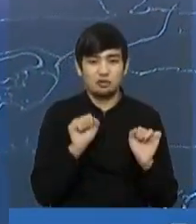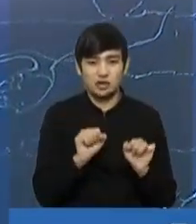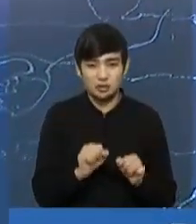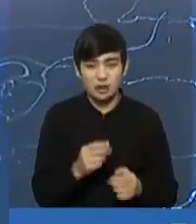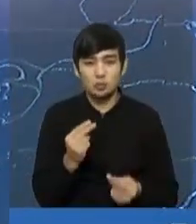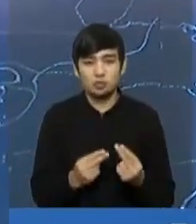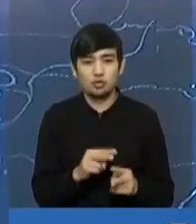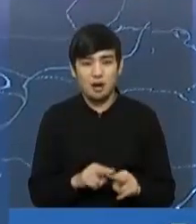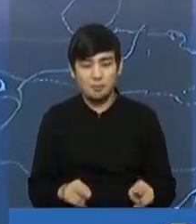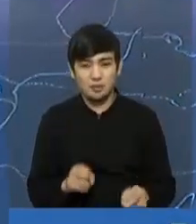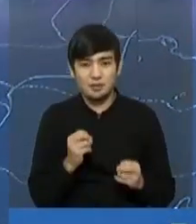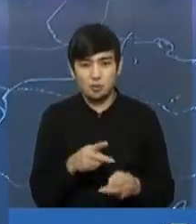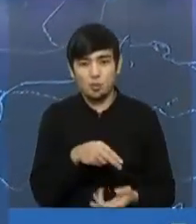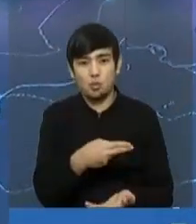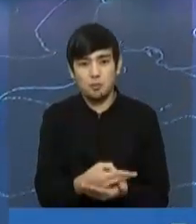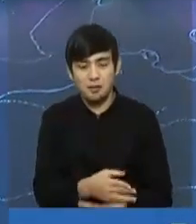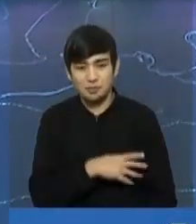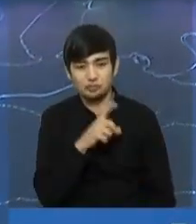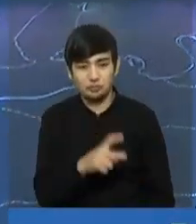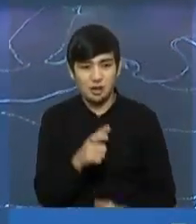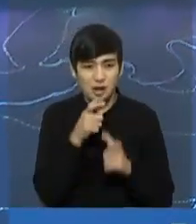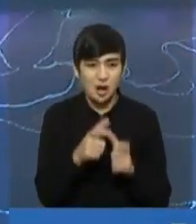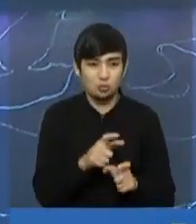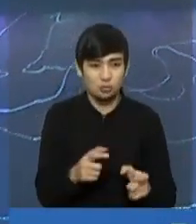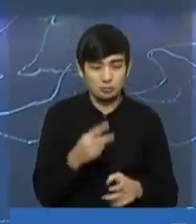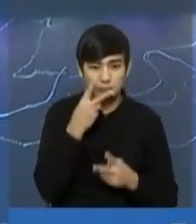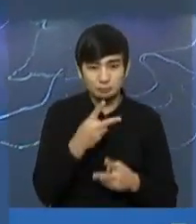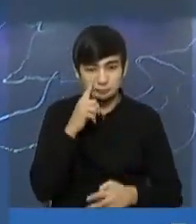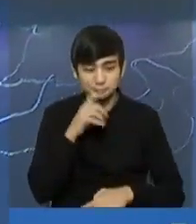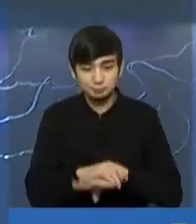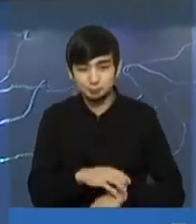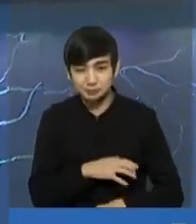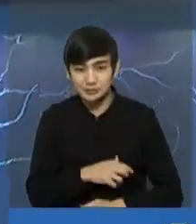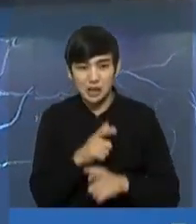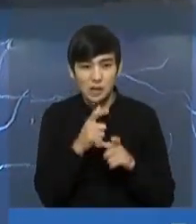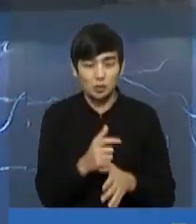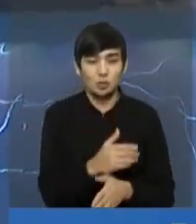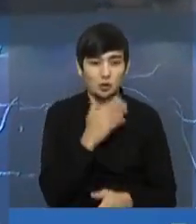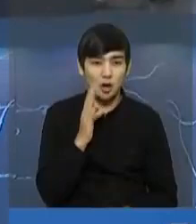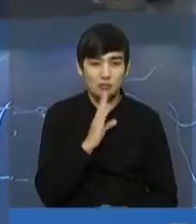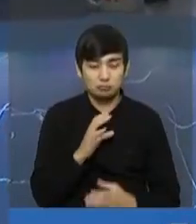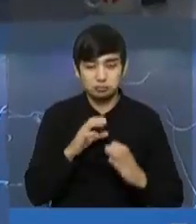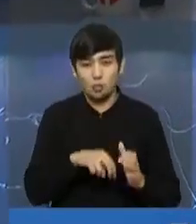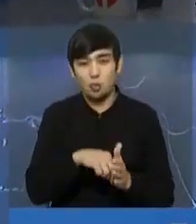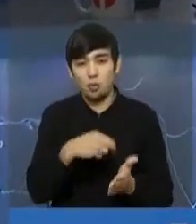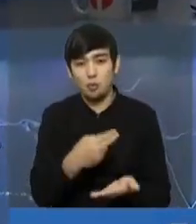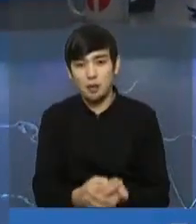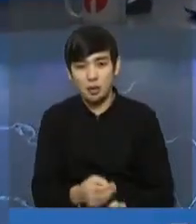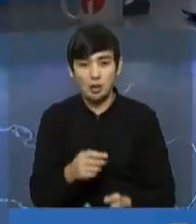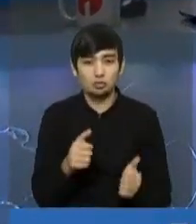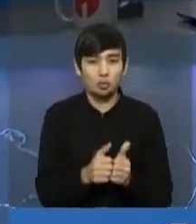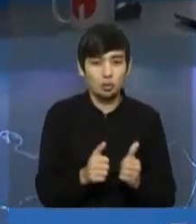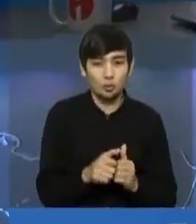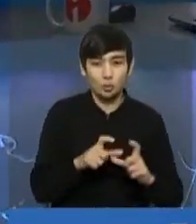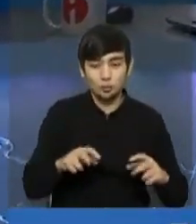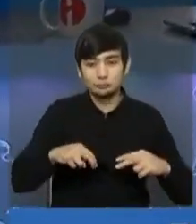Әлсізге болысу, құлаған адамға қол үшін беру адами міндетіміз еді. Бірақ әйелдің жүріп бара жатқан автобустан құлаған көрген өзге жолаушылар